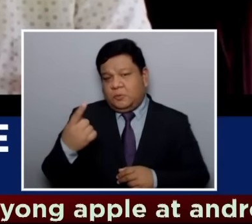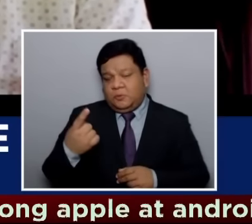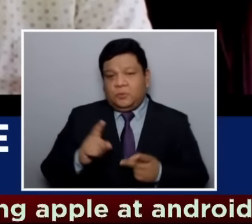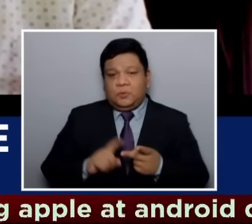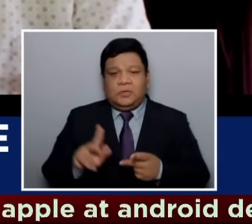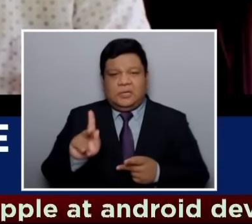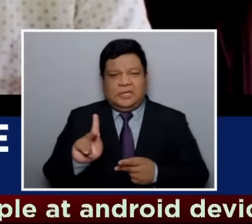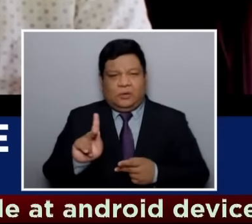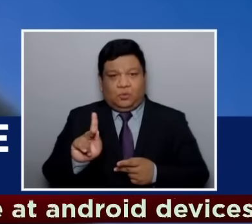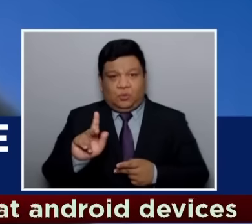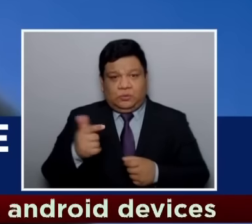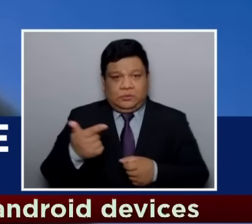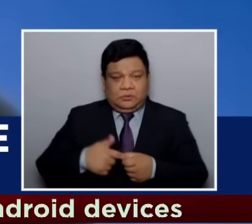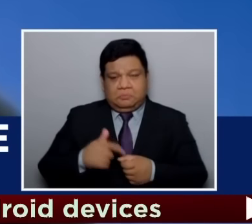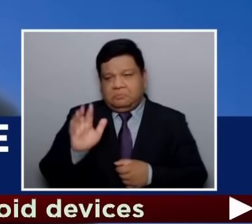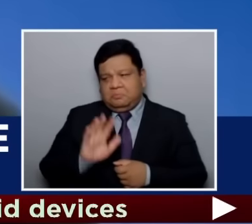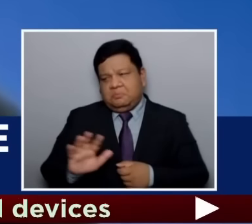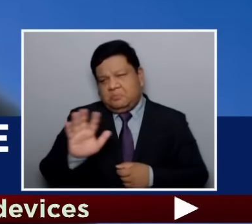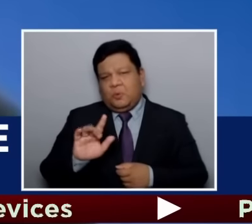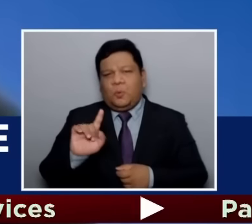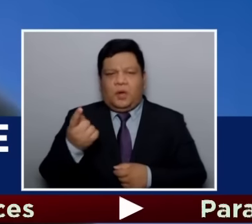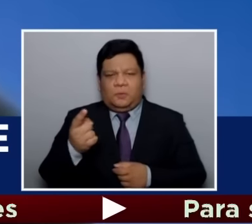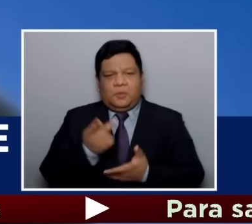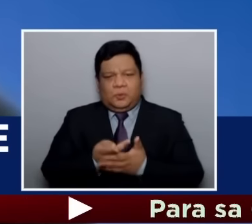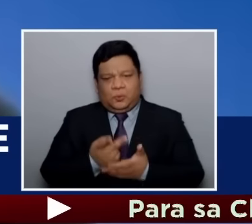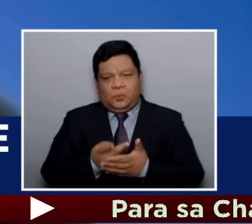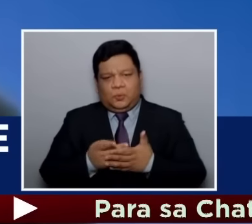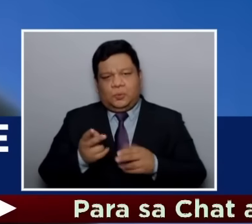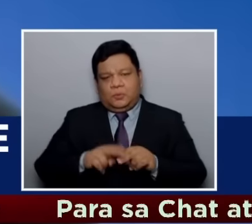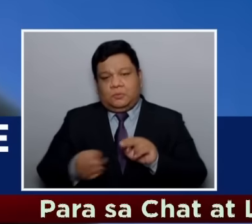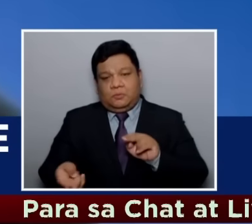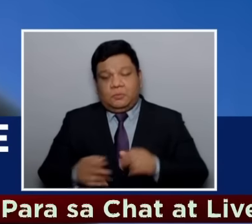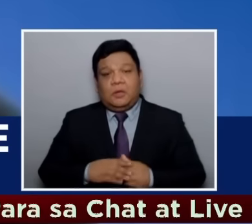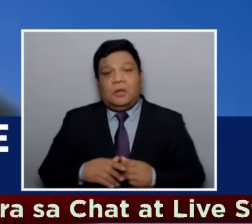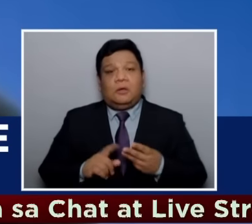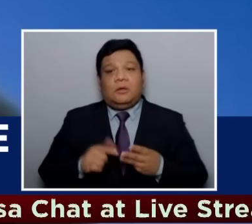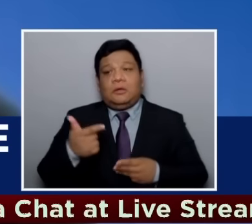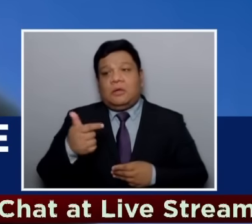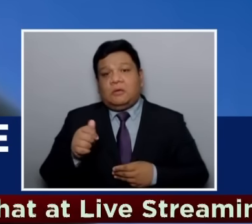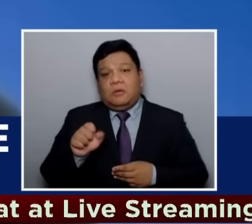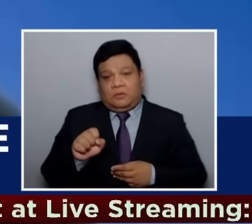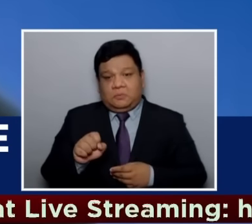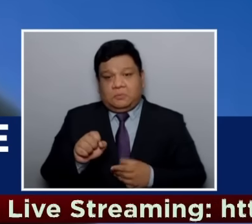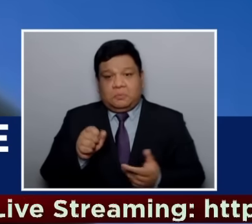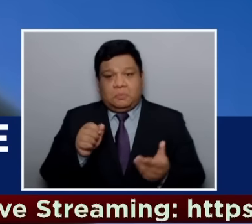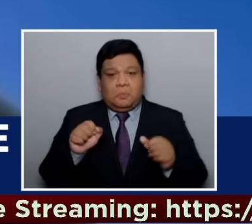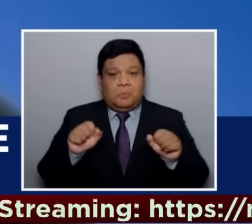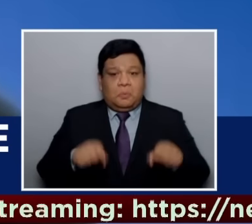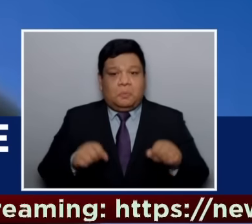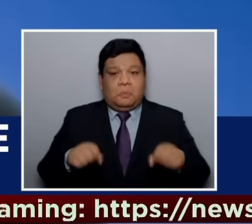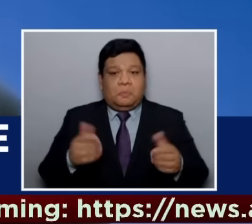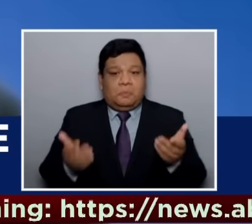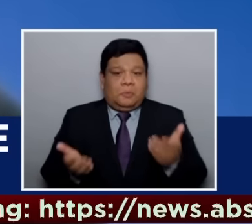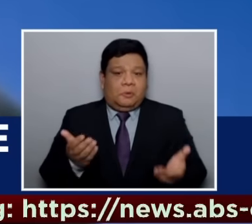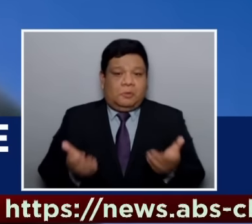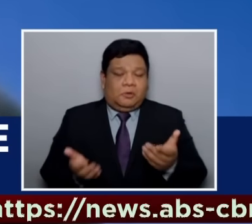less 1 peso. Sa gasoline, posible pong baka magkaroon ng